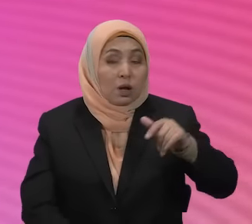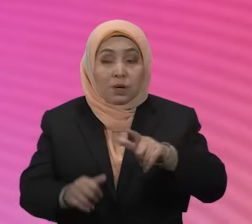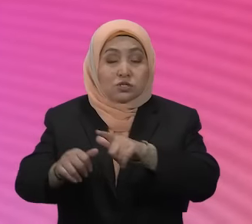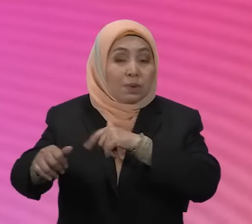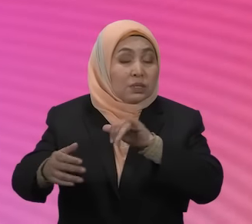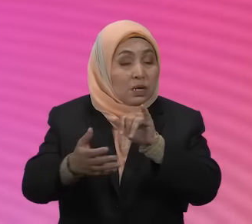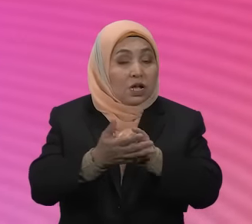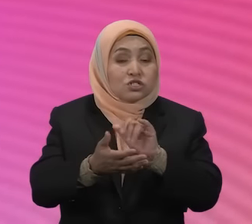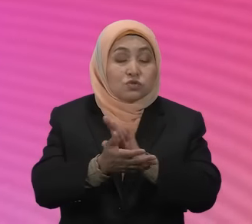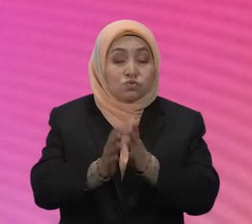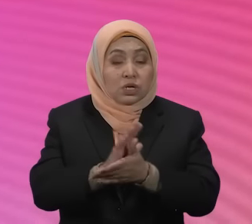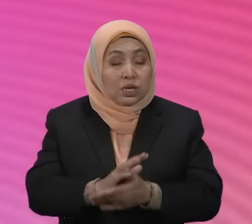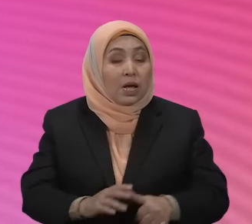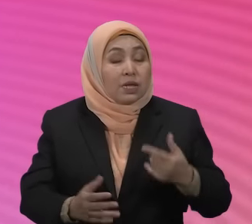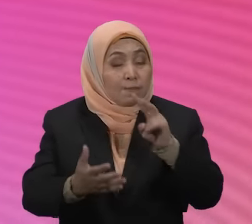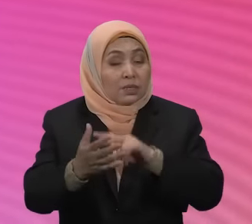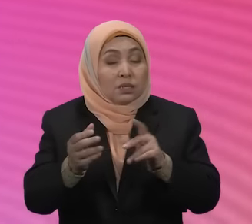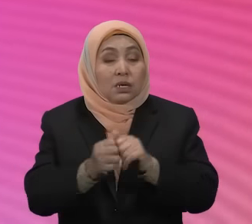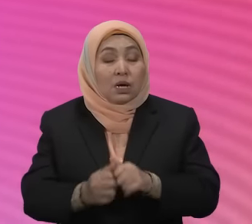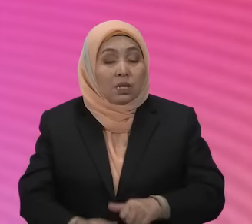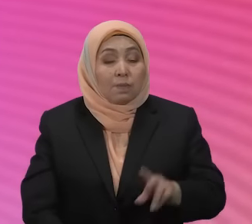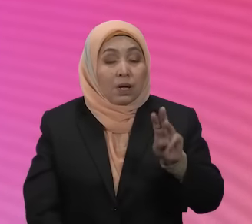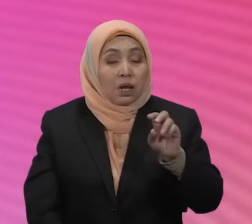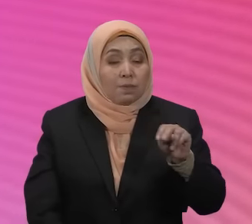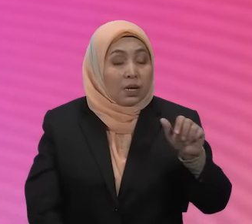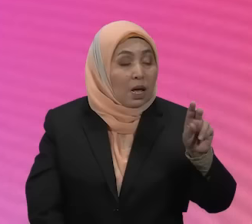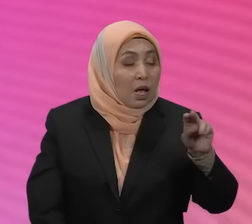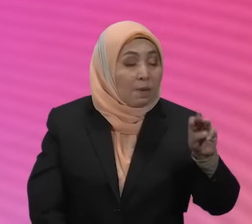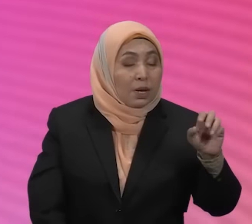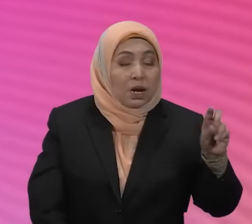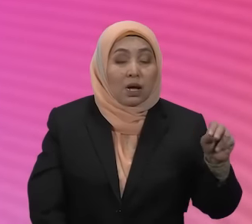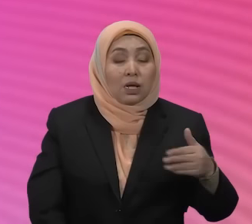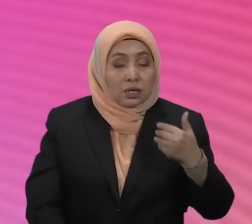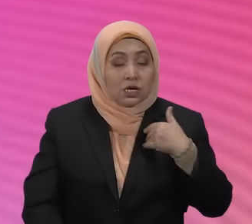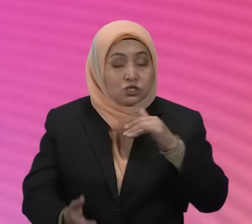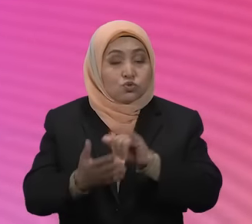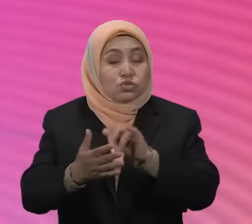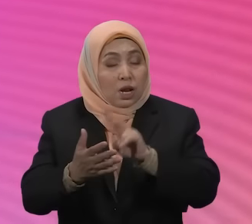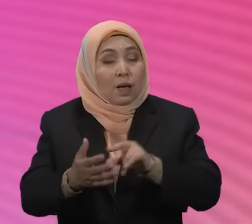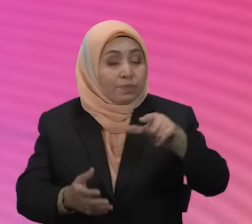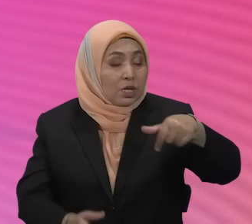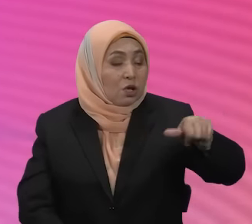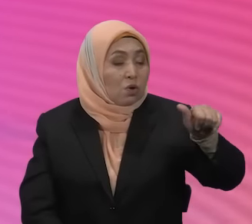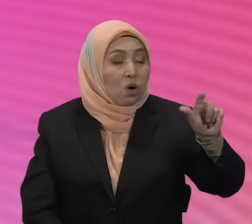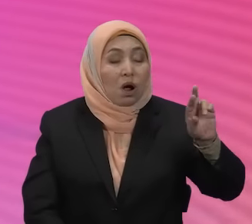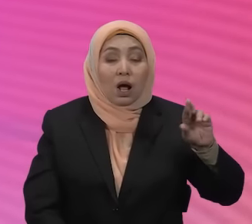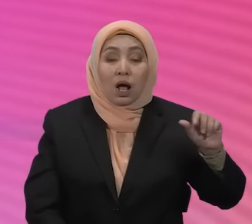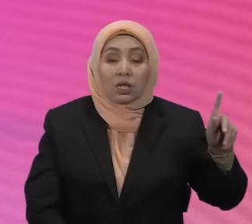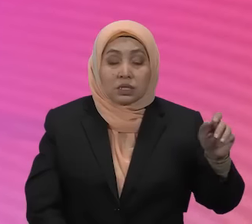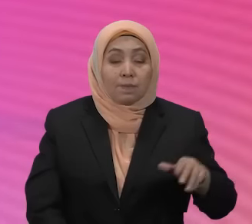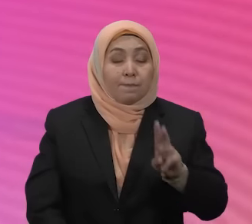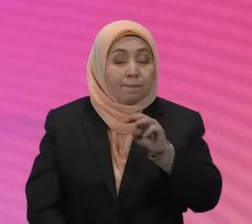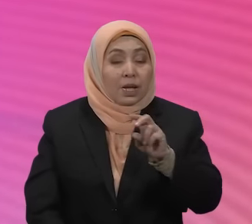panjang kat situ, ha, kan, ada yang baca dengan naqal mana mana, ha, kan, ada juga, ha, itu dalam bab kiraat lah. Baik, jadi kena hati-hati,